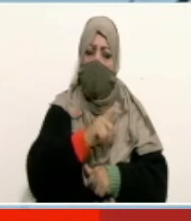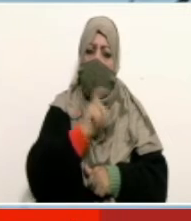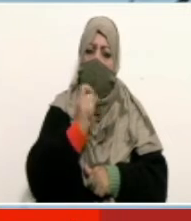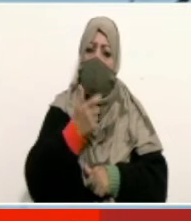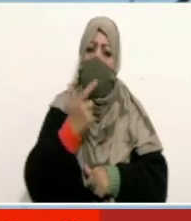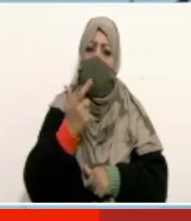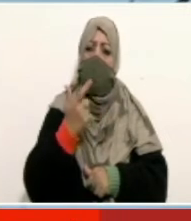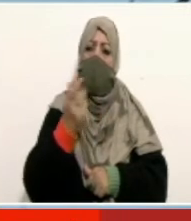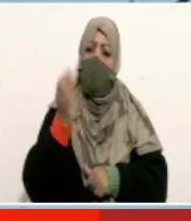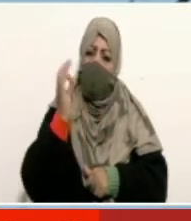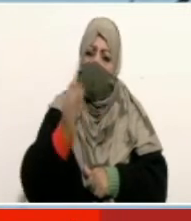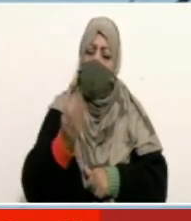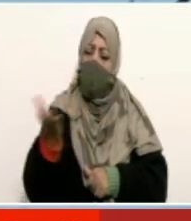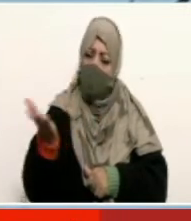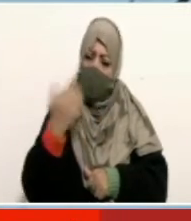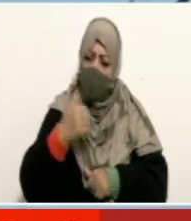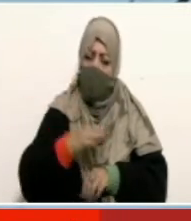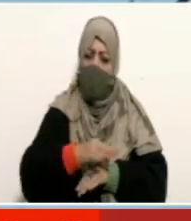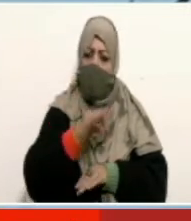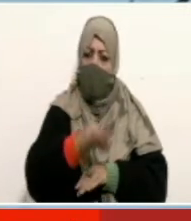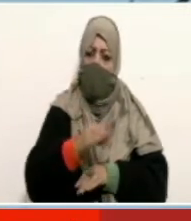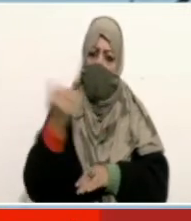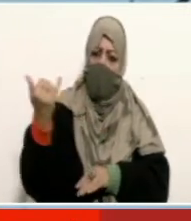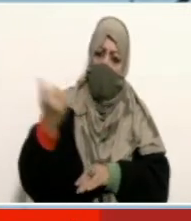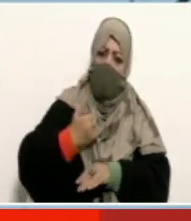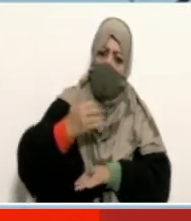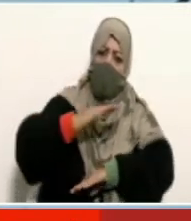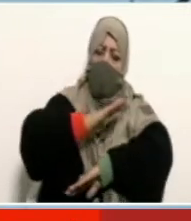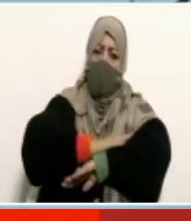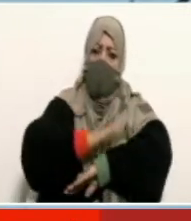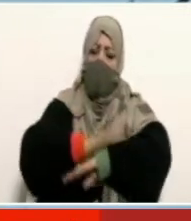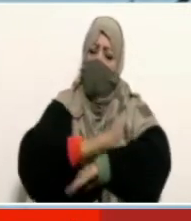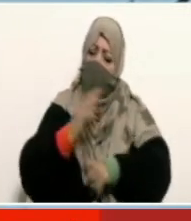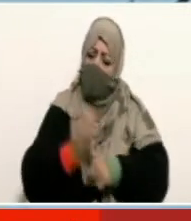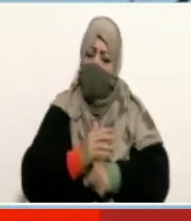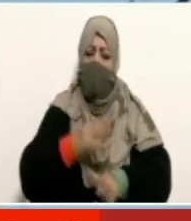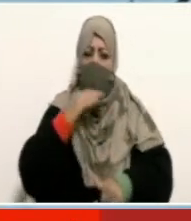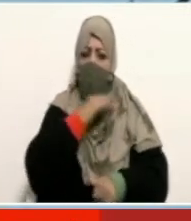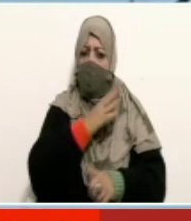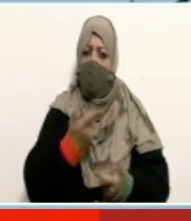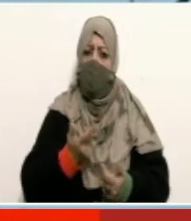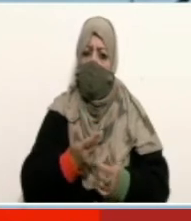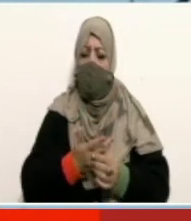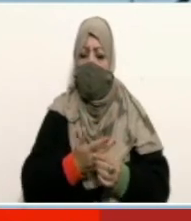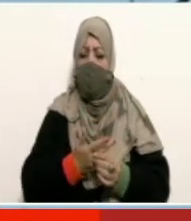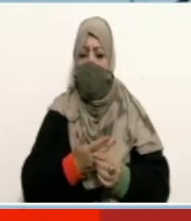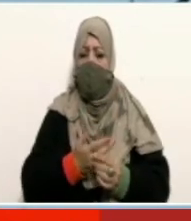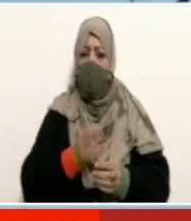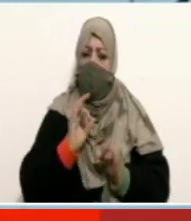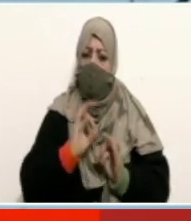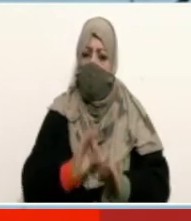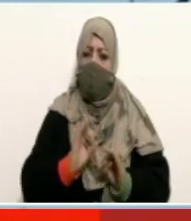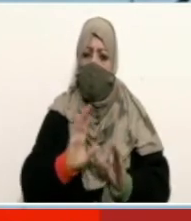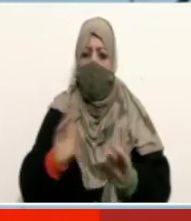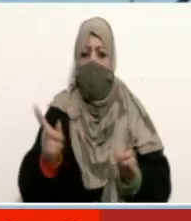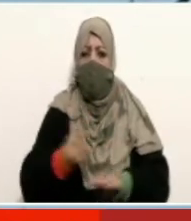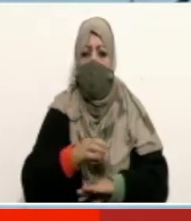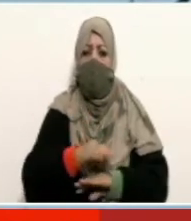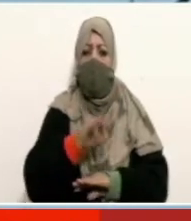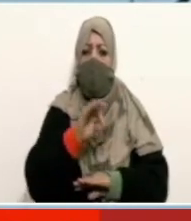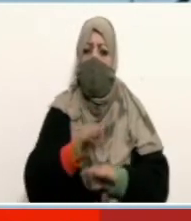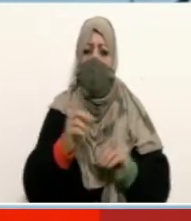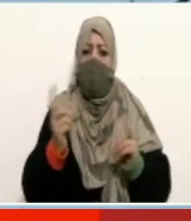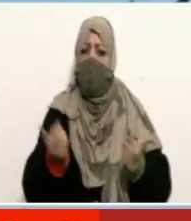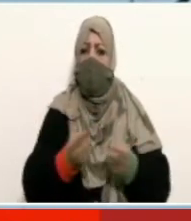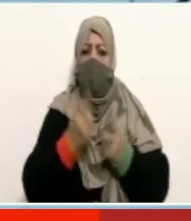ولا أن تطالبه بالدخول مثلا، لكن هي إذا تراضوا على ذلك على التأخير وكذا ما فيش بأس، يعني لا يضرهم في ذلك شيء،